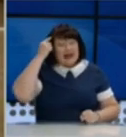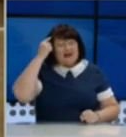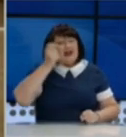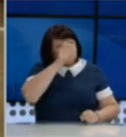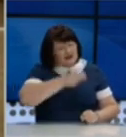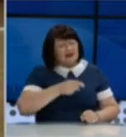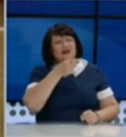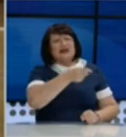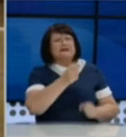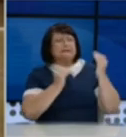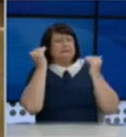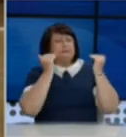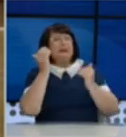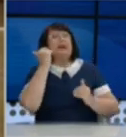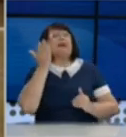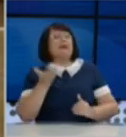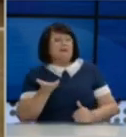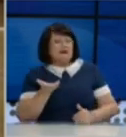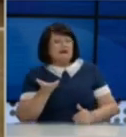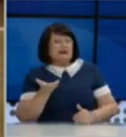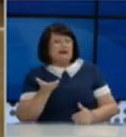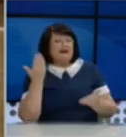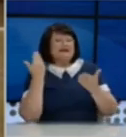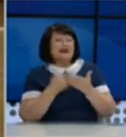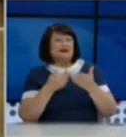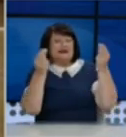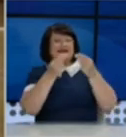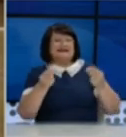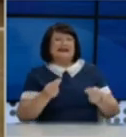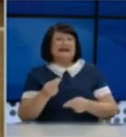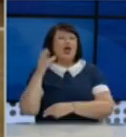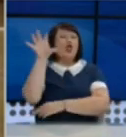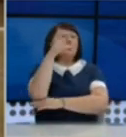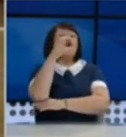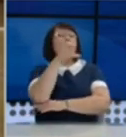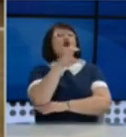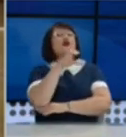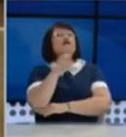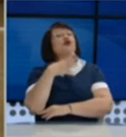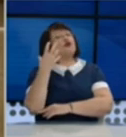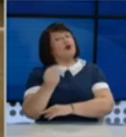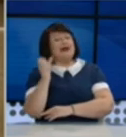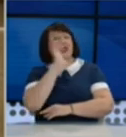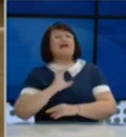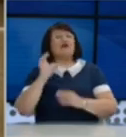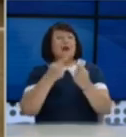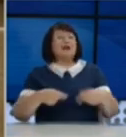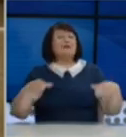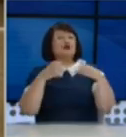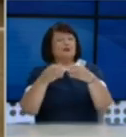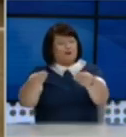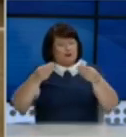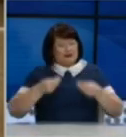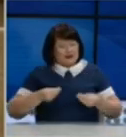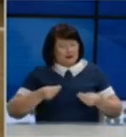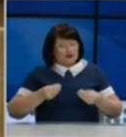εσείς αμφισβητείτε, κύριε Μητσοτάκη, τα στοιχεία του δορυφορικού συστήματος Κοπέρνικος της Ευρωπαϊκής Επιτροπής, αλλά